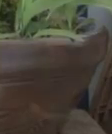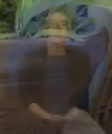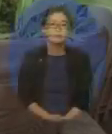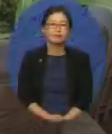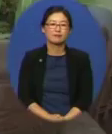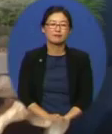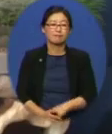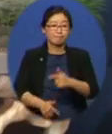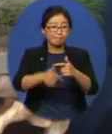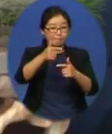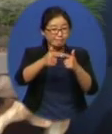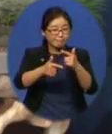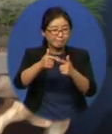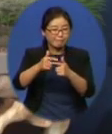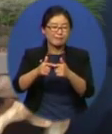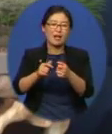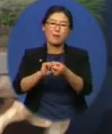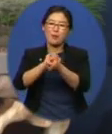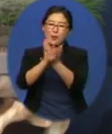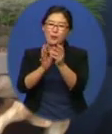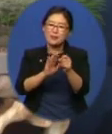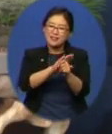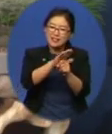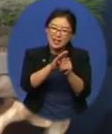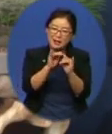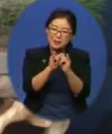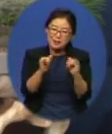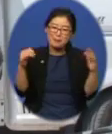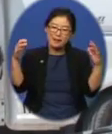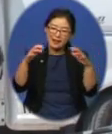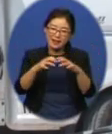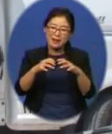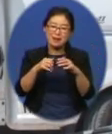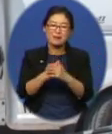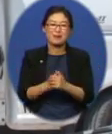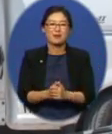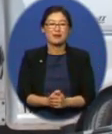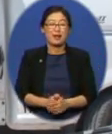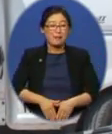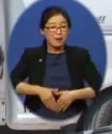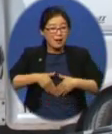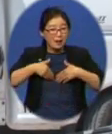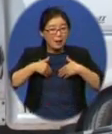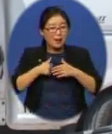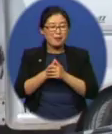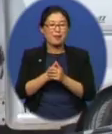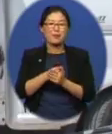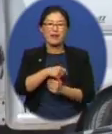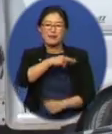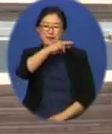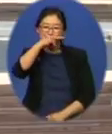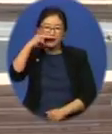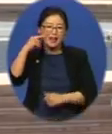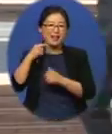나무를 사랑하고 꽃을 사랑하는 사람들이 모여 아름다운 봄의 향연을 펼친다고 합니다.